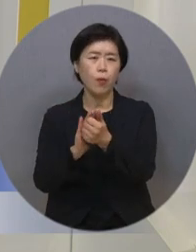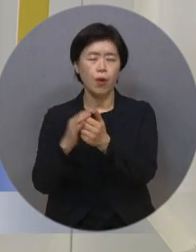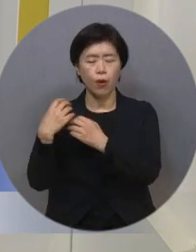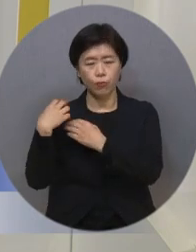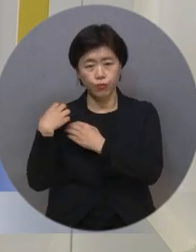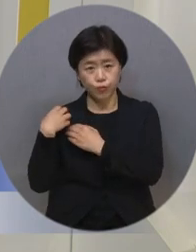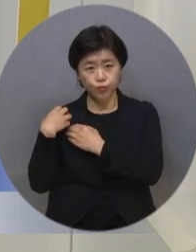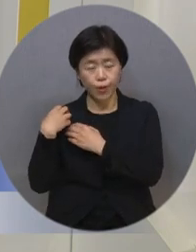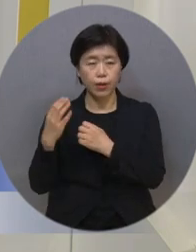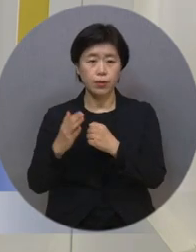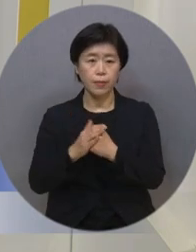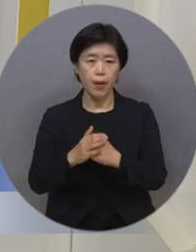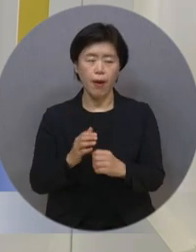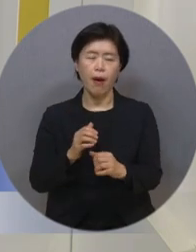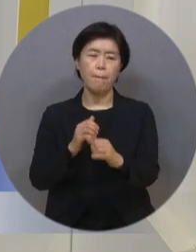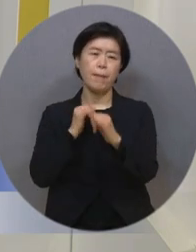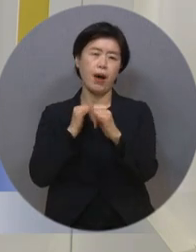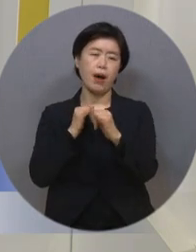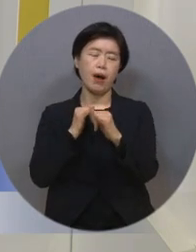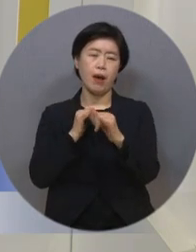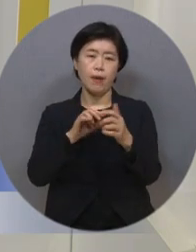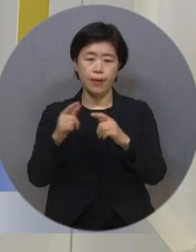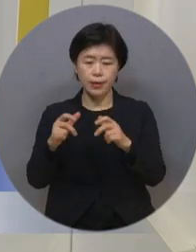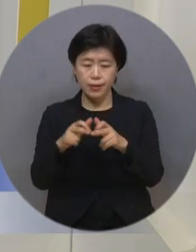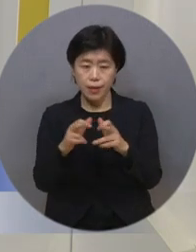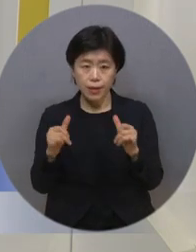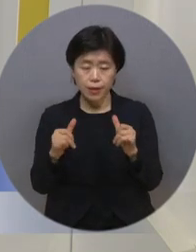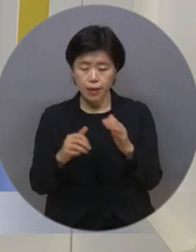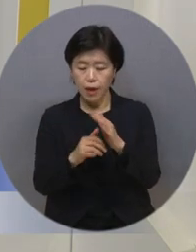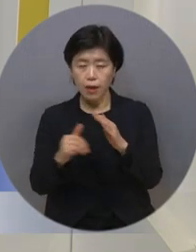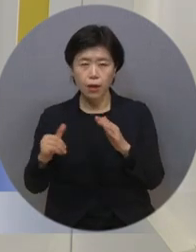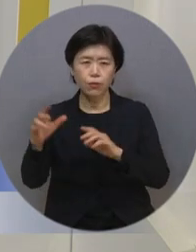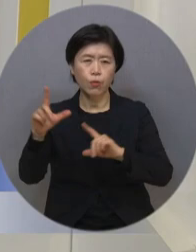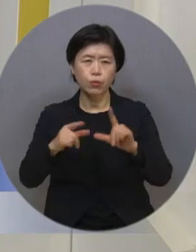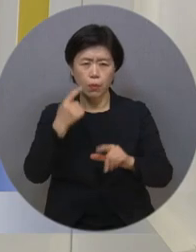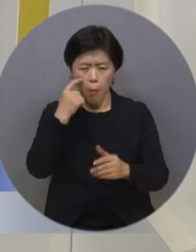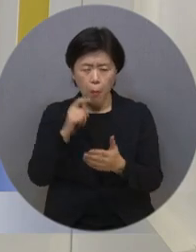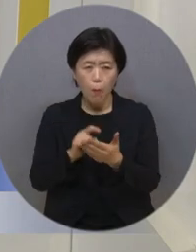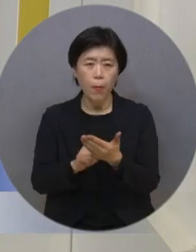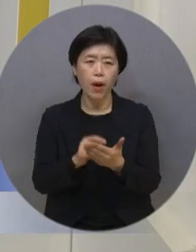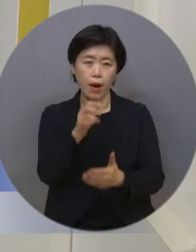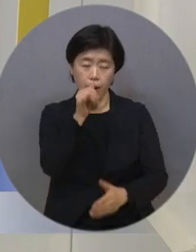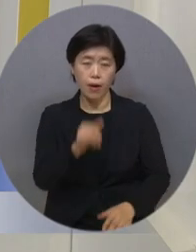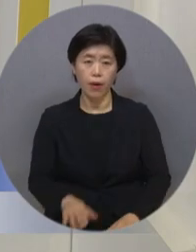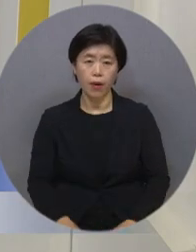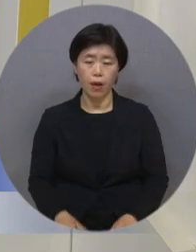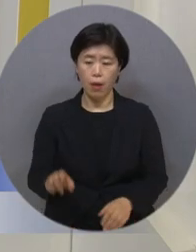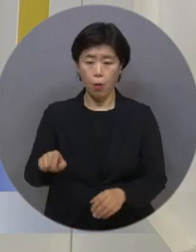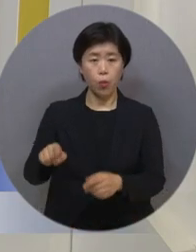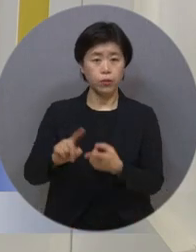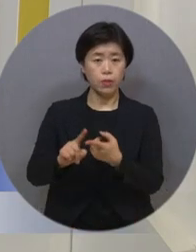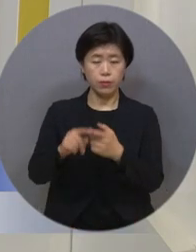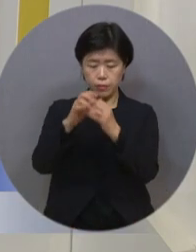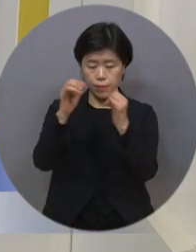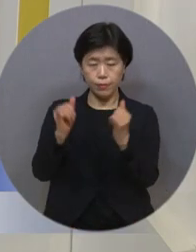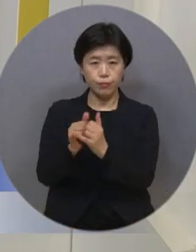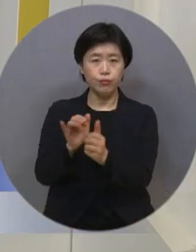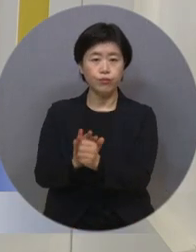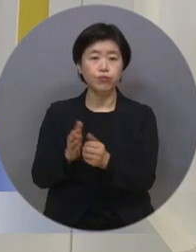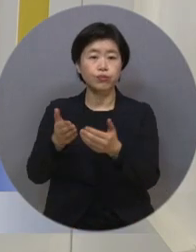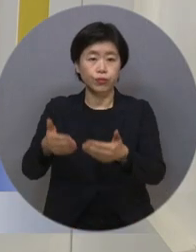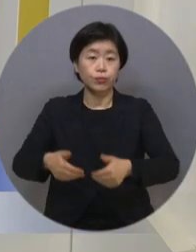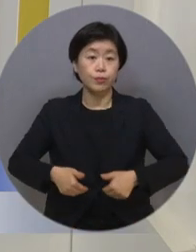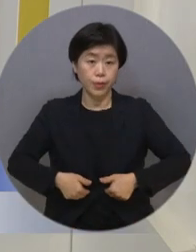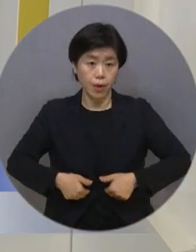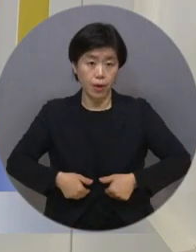선택을 하는 장애인 가족이 증가하면서 장애인 가족에 대한 사회적 지원이 필요하다는 목소리가